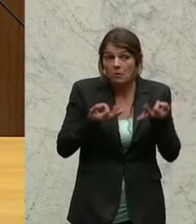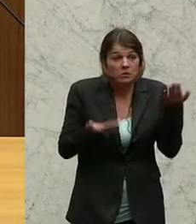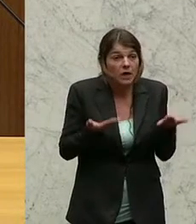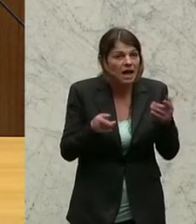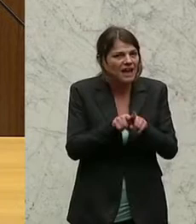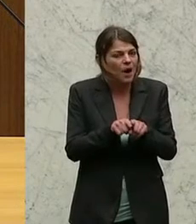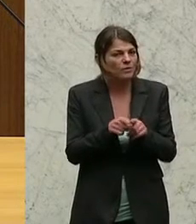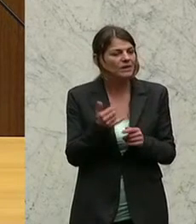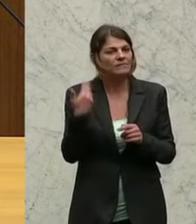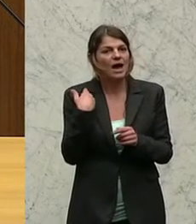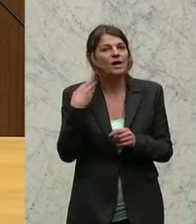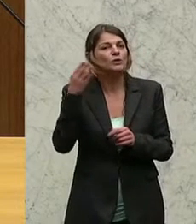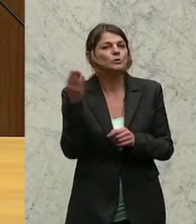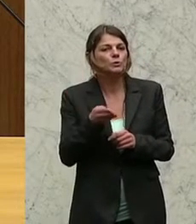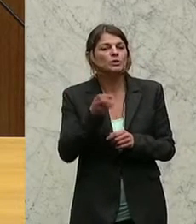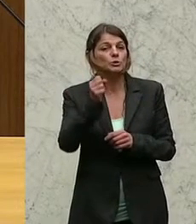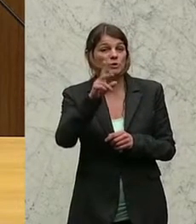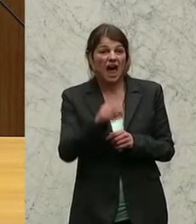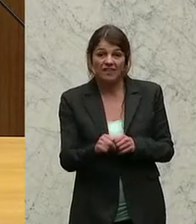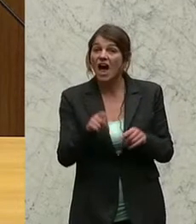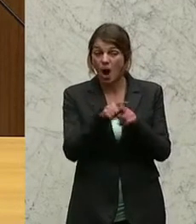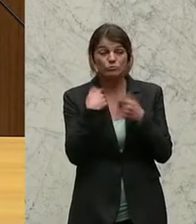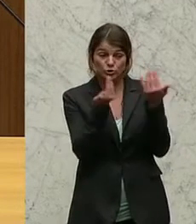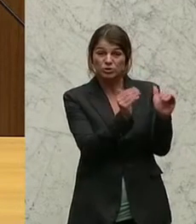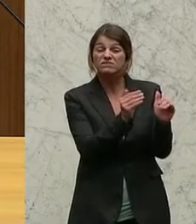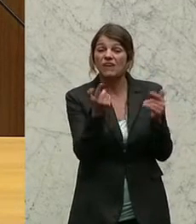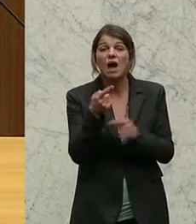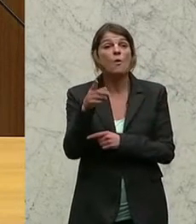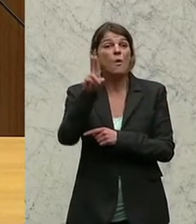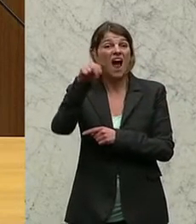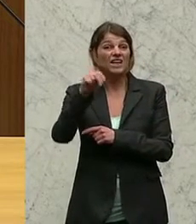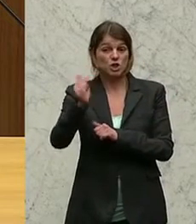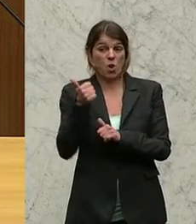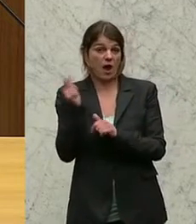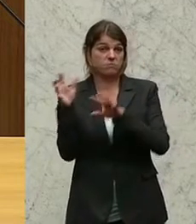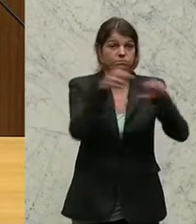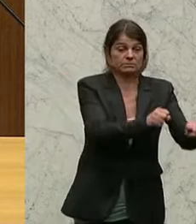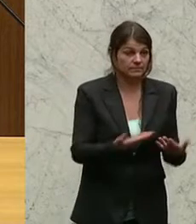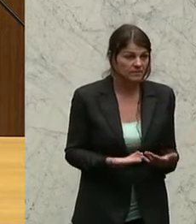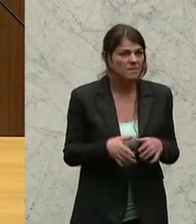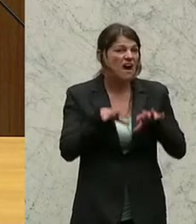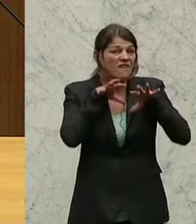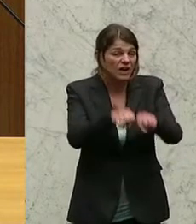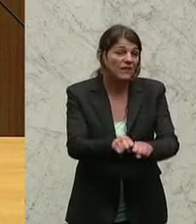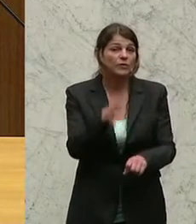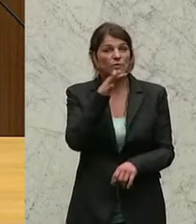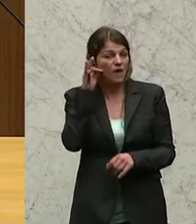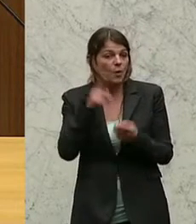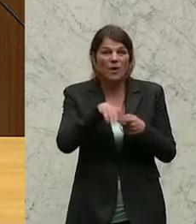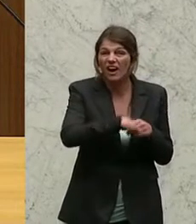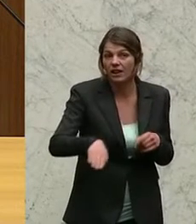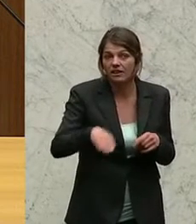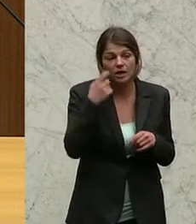im Fall von Südsudan, vor UN-Soldaten? Aber Vergewaltigung von Frauen und